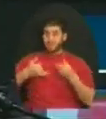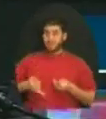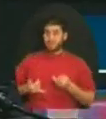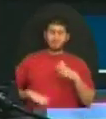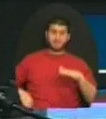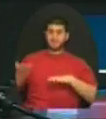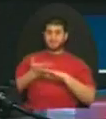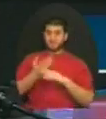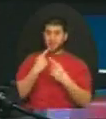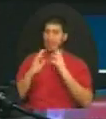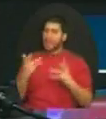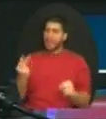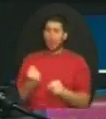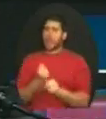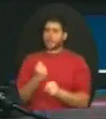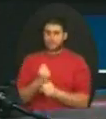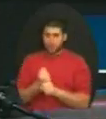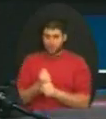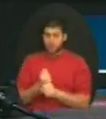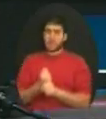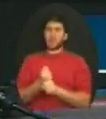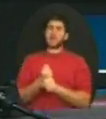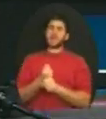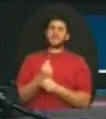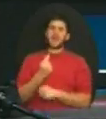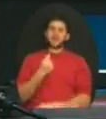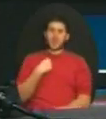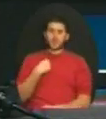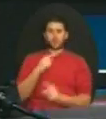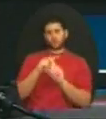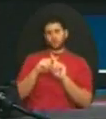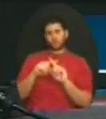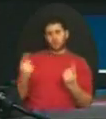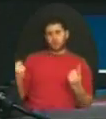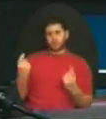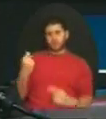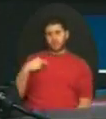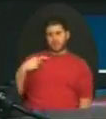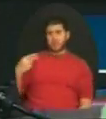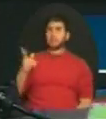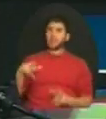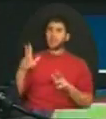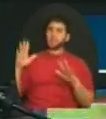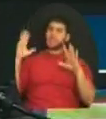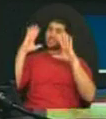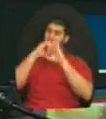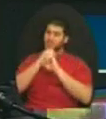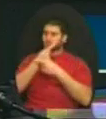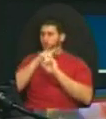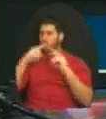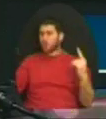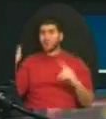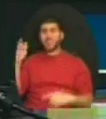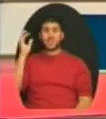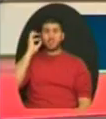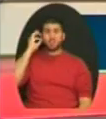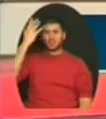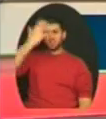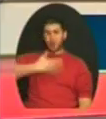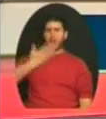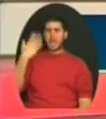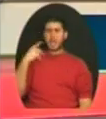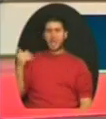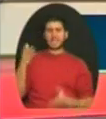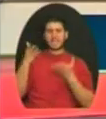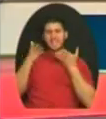בדיון היא איך עושים את זה. וכאן, בזה אנחנו שונות. כי יש אג'נדות כאלה ואחרות, ונשים בשחור הייתה